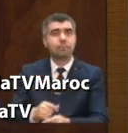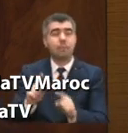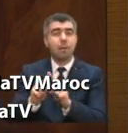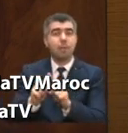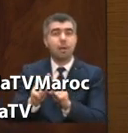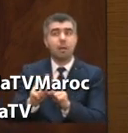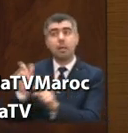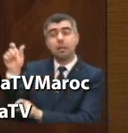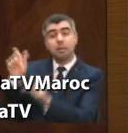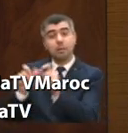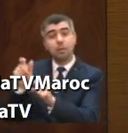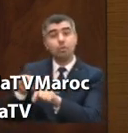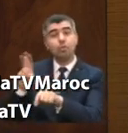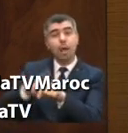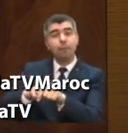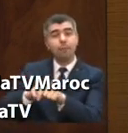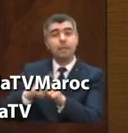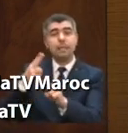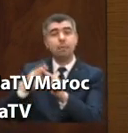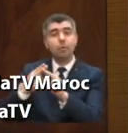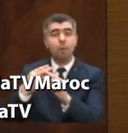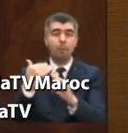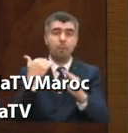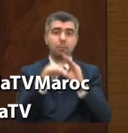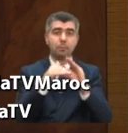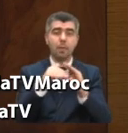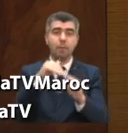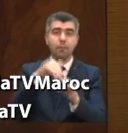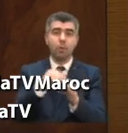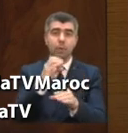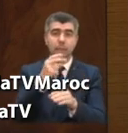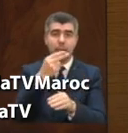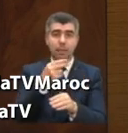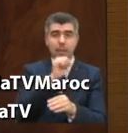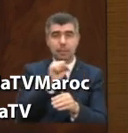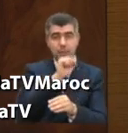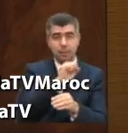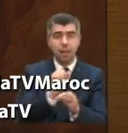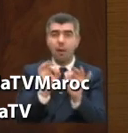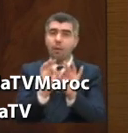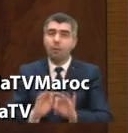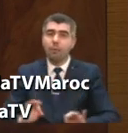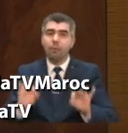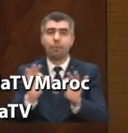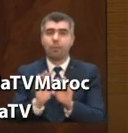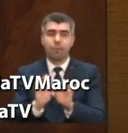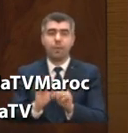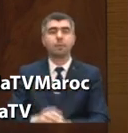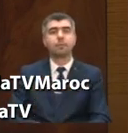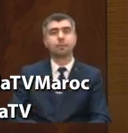بهم المشغل في شهر فبراير، لأنهم كانوا يستفيدون من التعويضات اليومية عن المرض أو التعويضات اليومية على